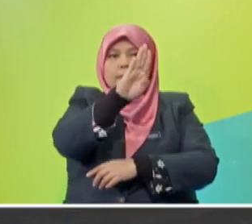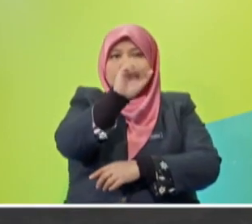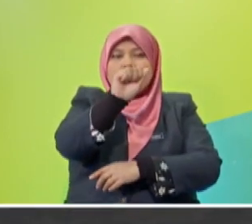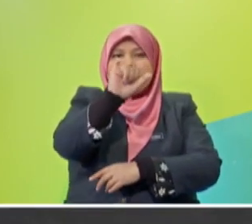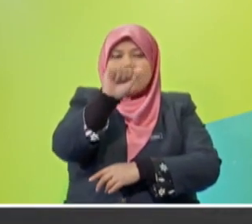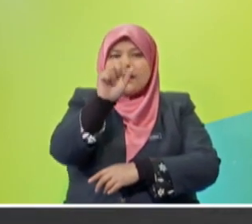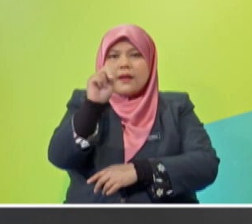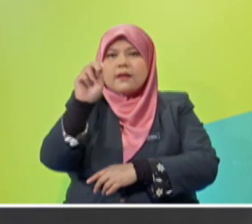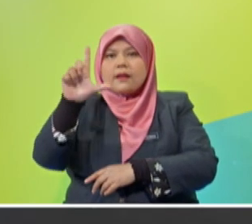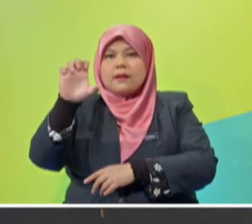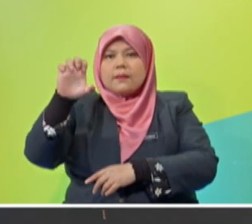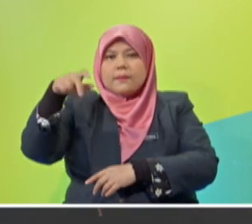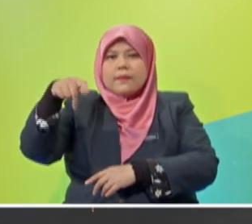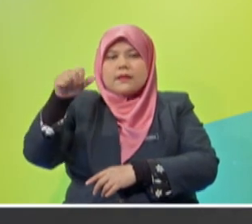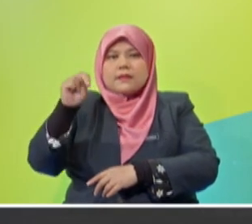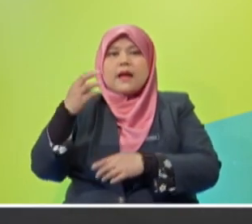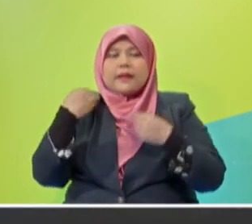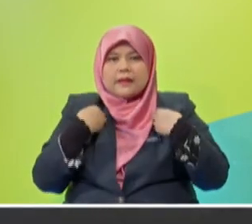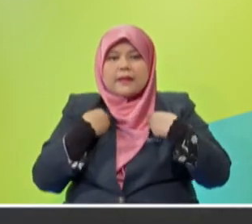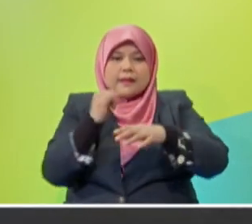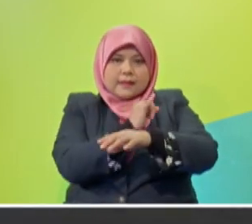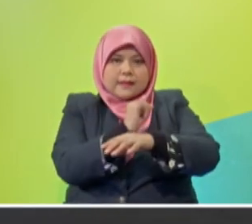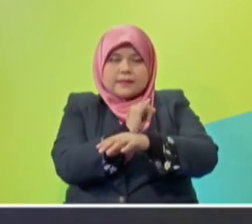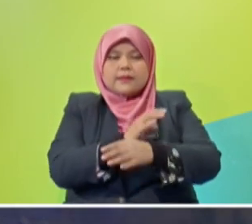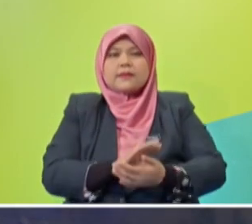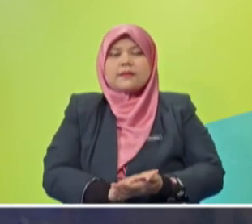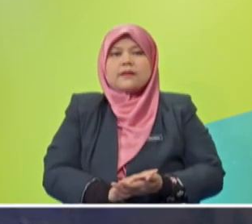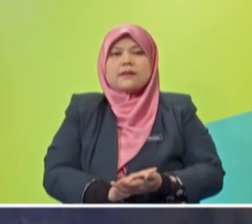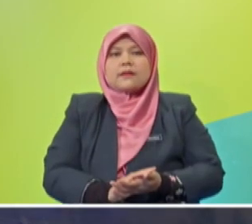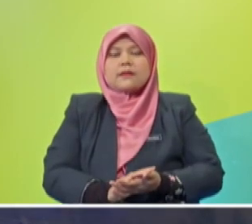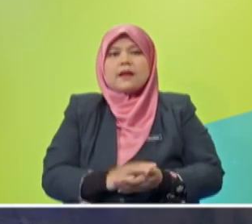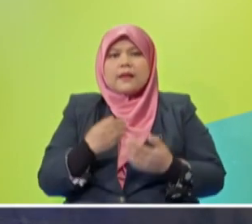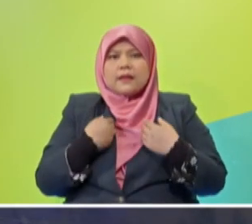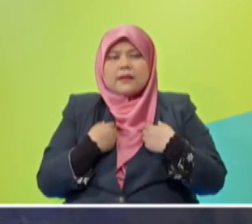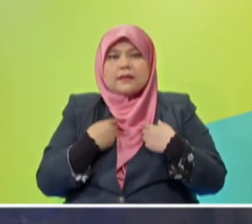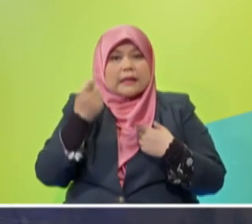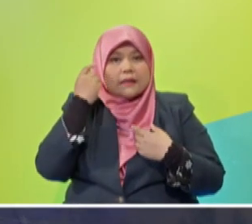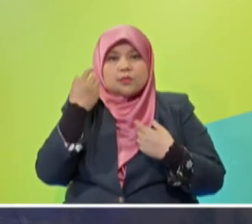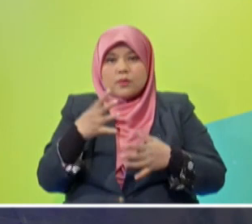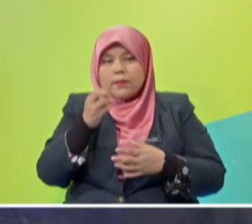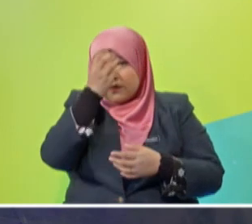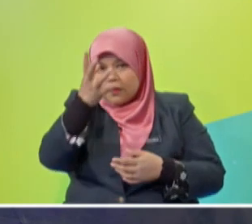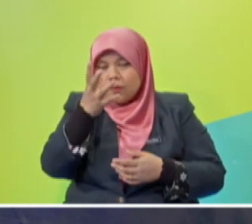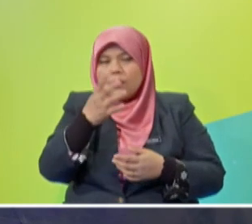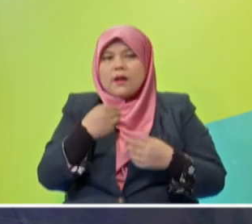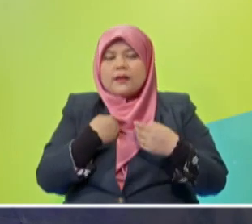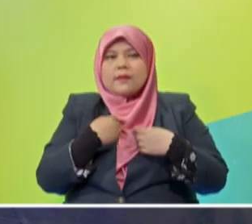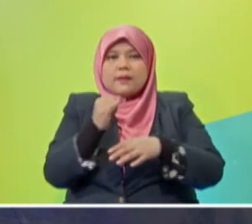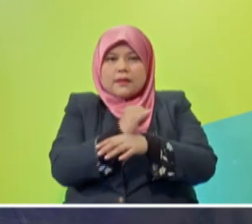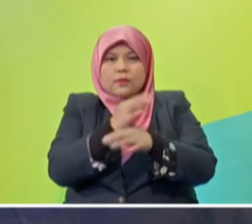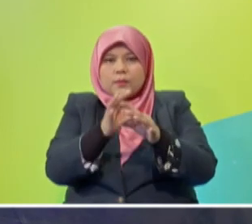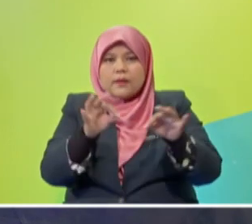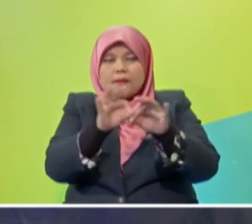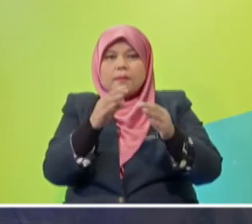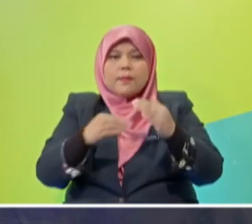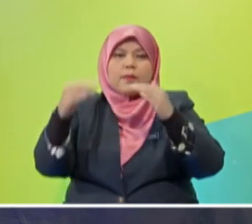kegiatan perindustrian. Kan tadi waktu di segmen yang kedua saya ada mention lah, saya ada nyatakan bahawa aktiviti perindustrian ini sangat penting ke arah pembangunan